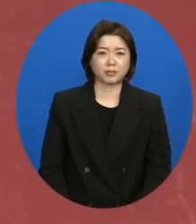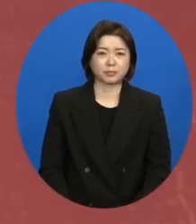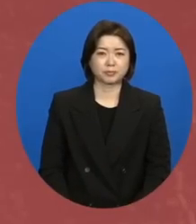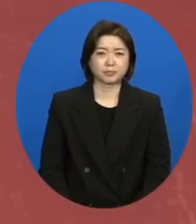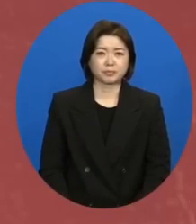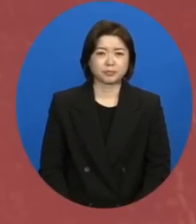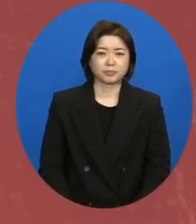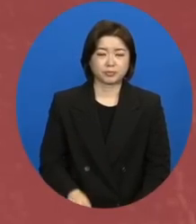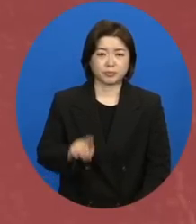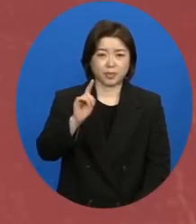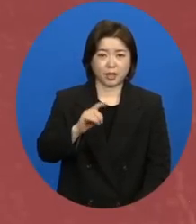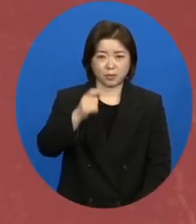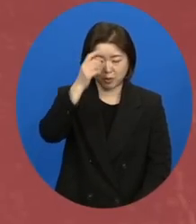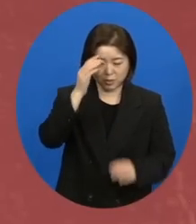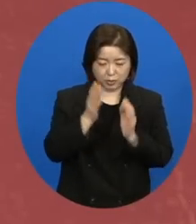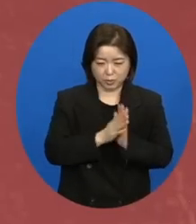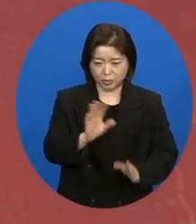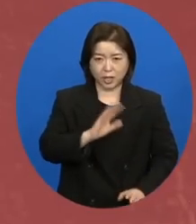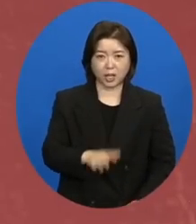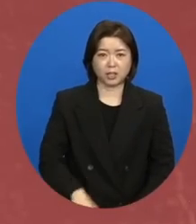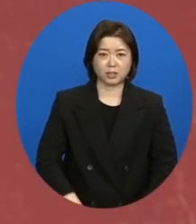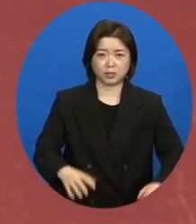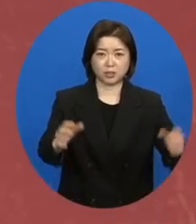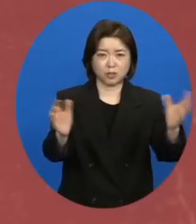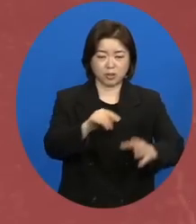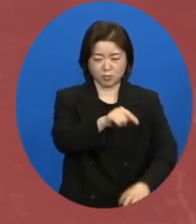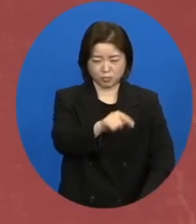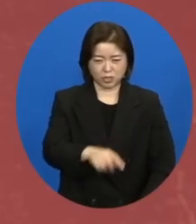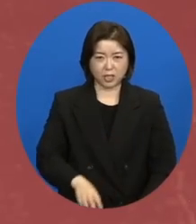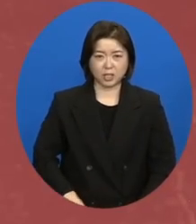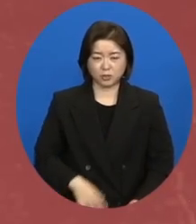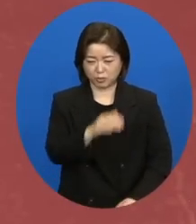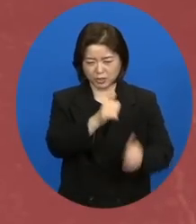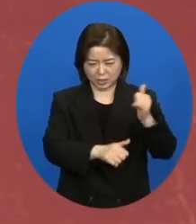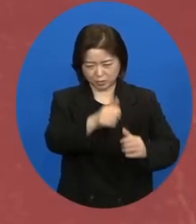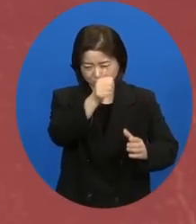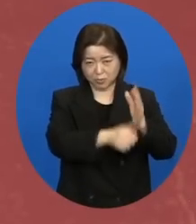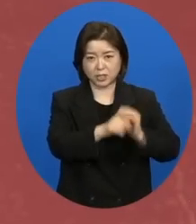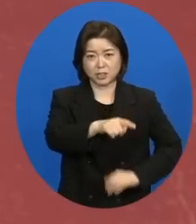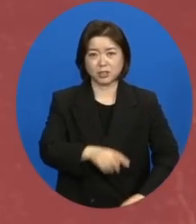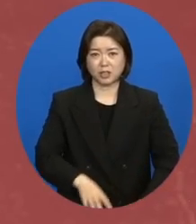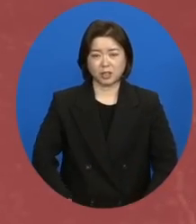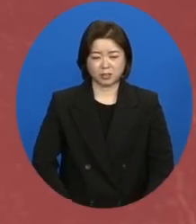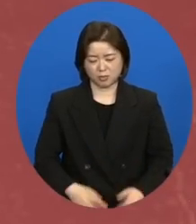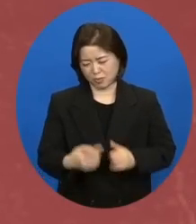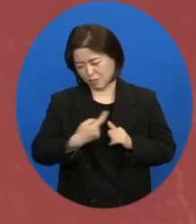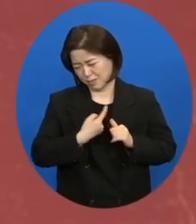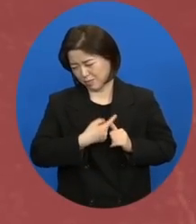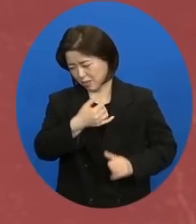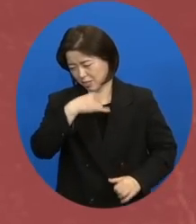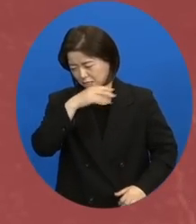한번 그 얘기했다 기도 안 나오고 노는 것 때문에 차 싸웠다 그랬다 또 시험 들었다고 또 목사님이 뭐 막 그러고